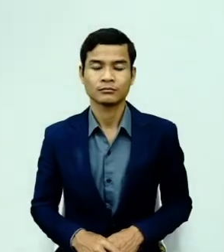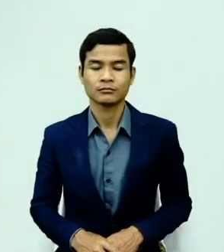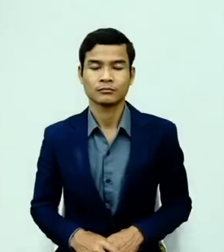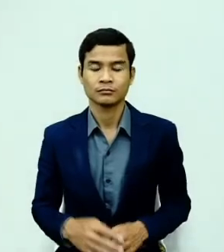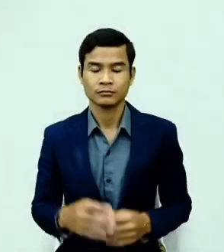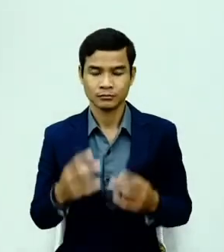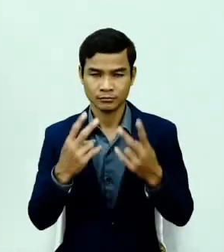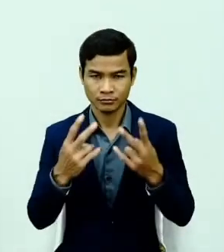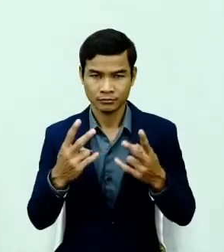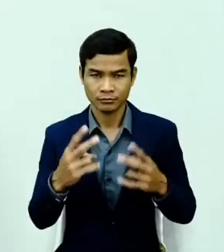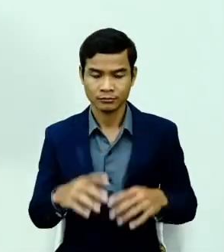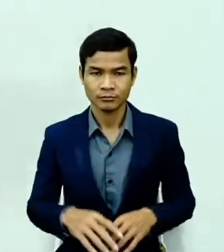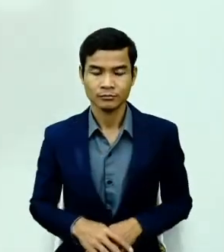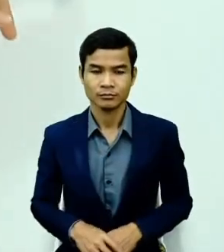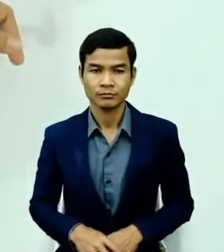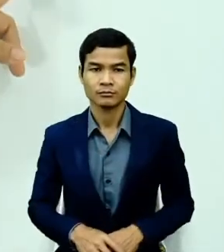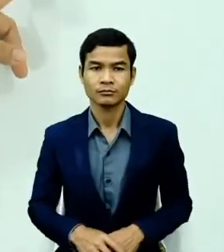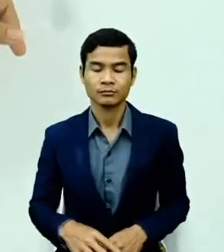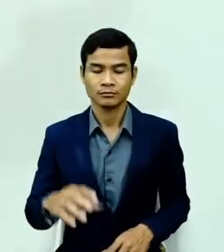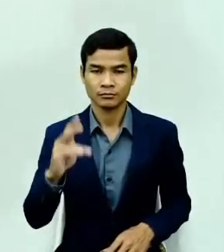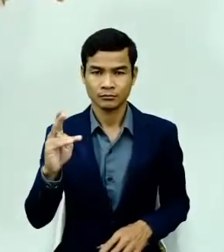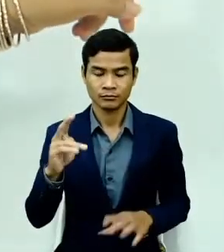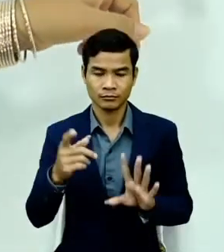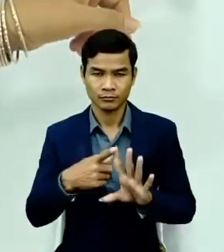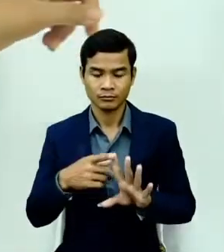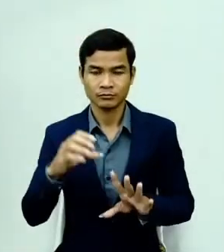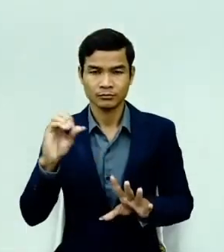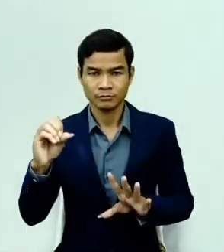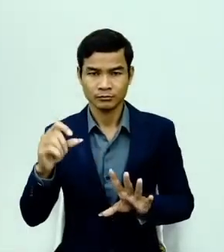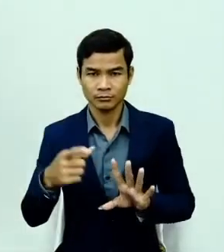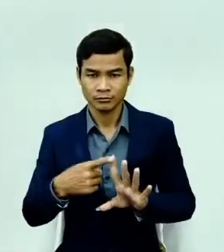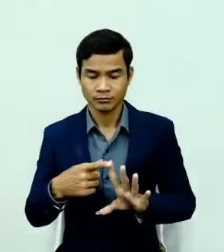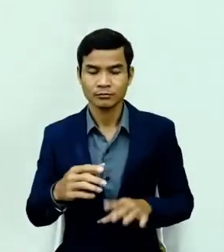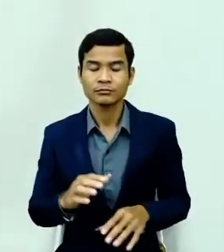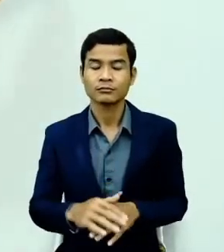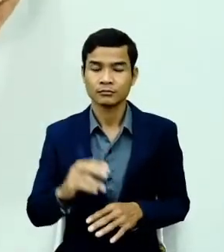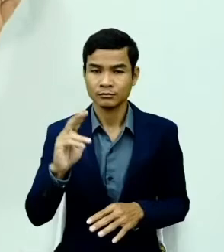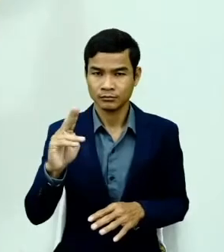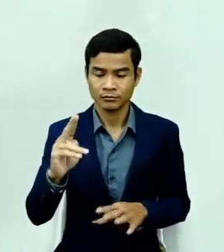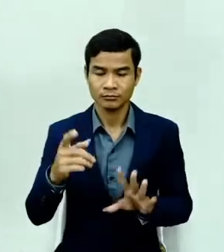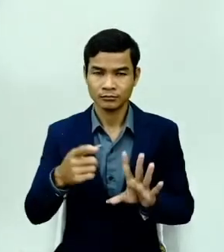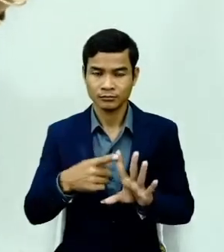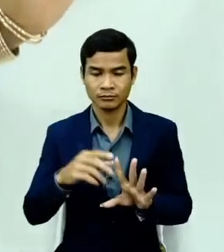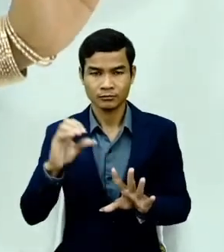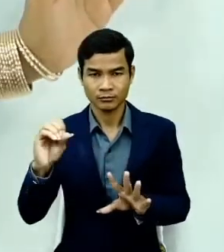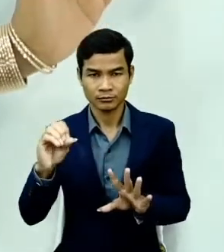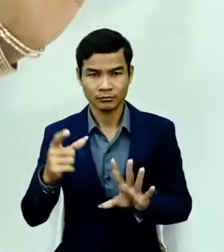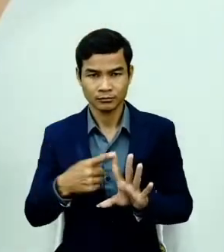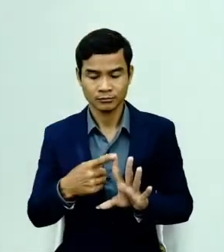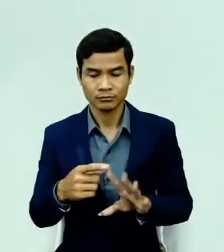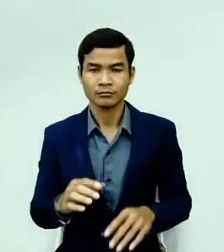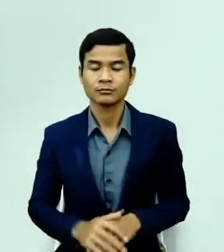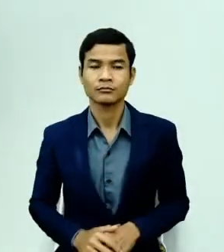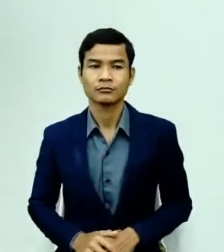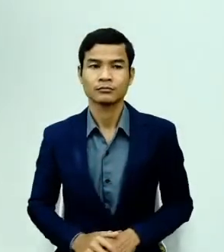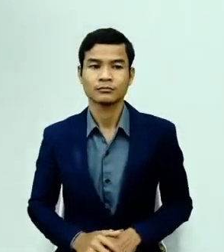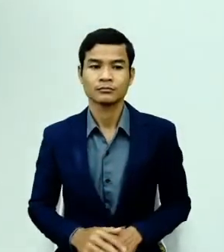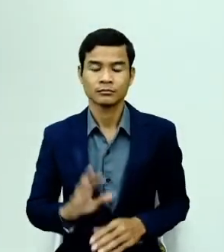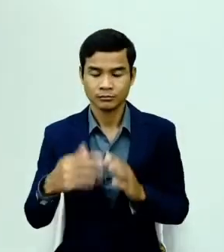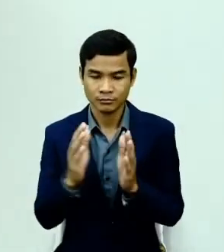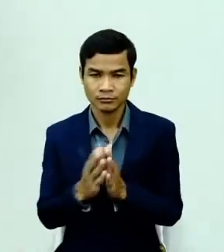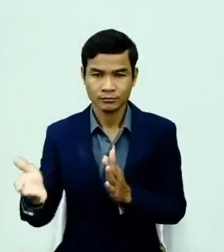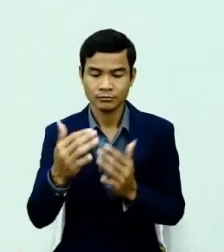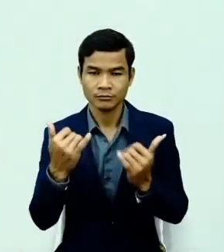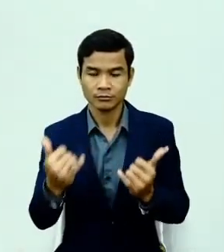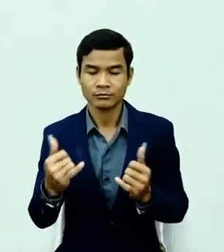ទាំងផ្ទាត់លៃលីលៃលីចាអរគុណកូនកូ